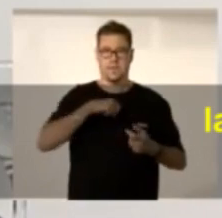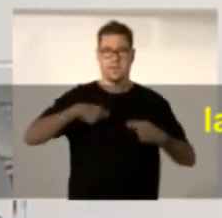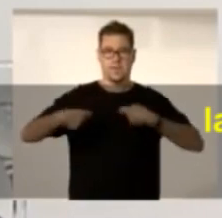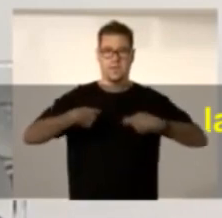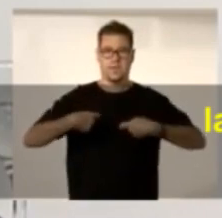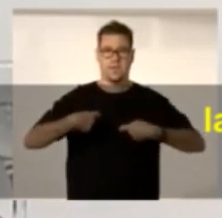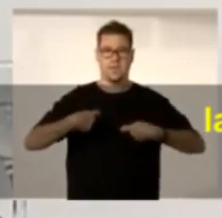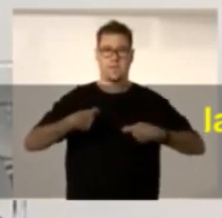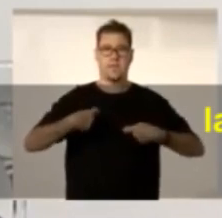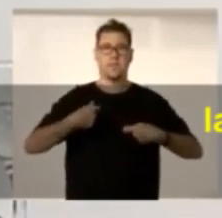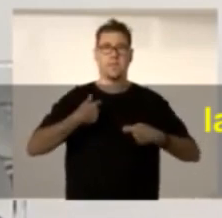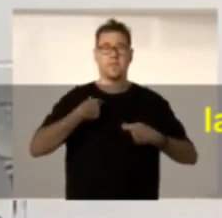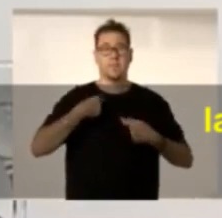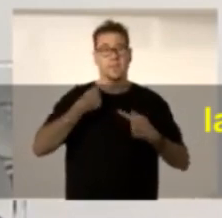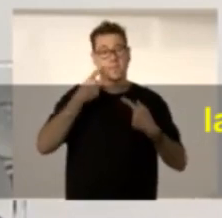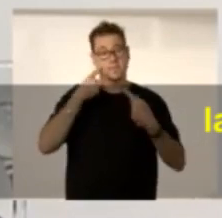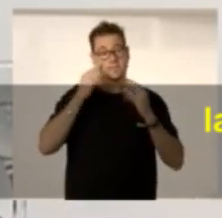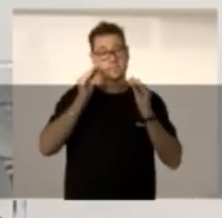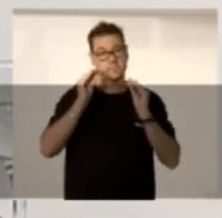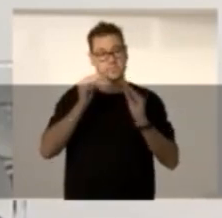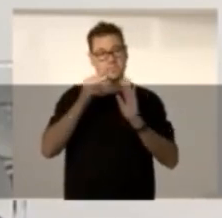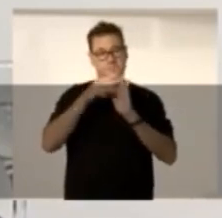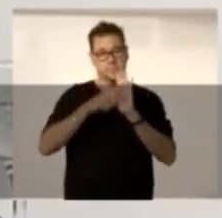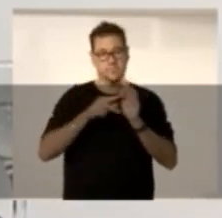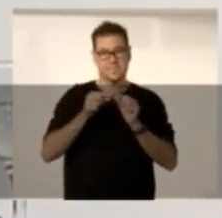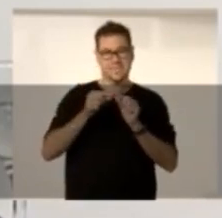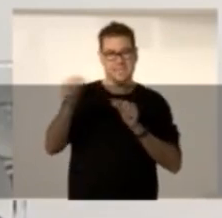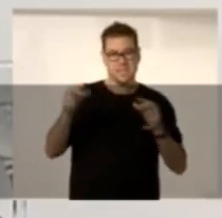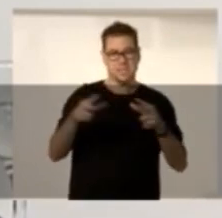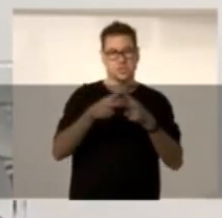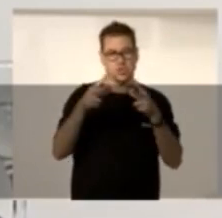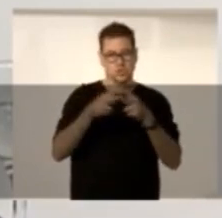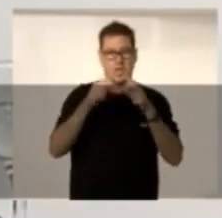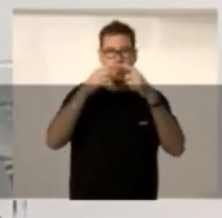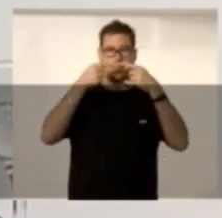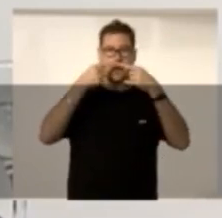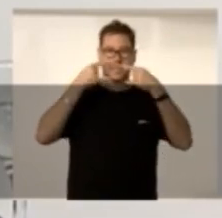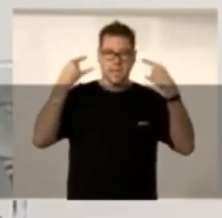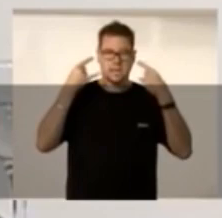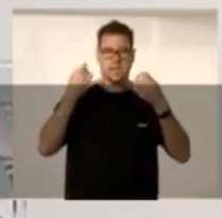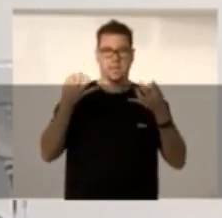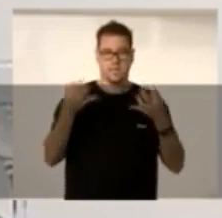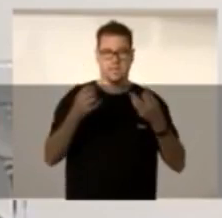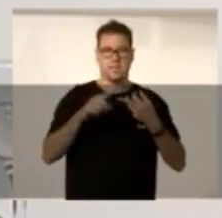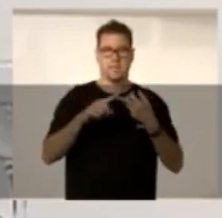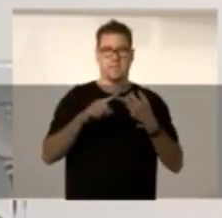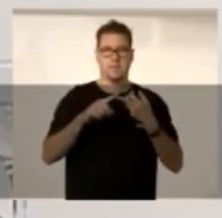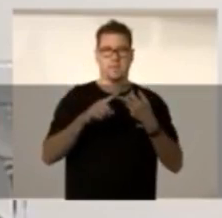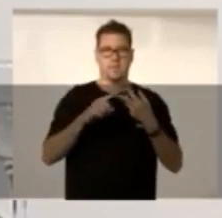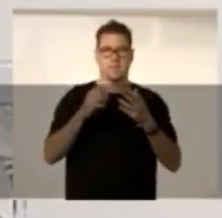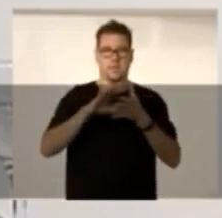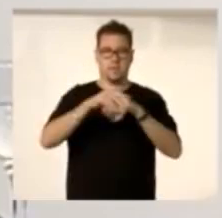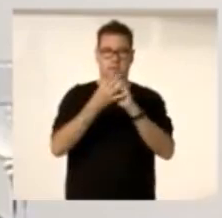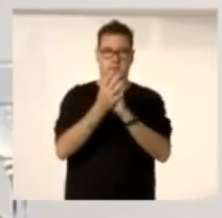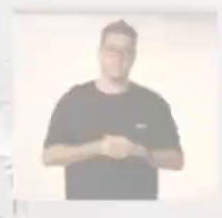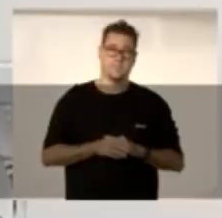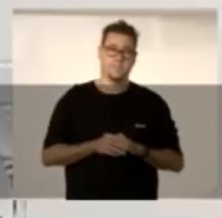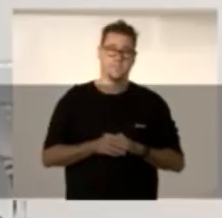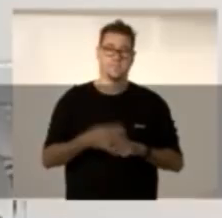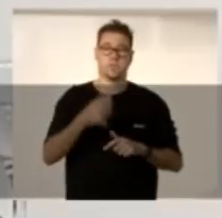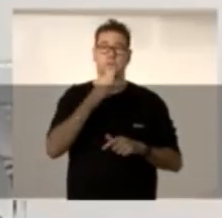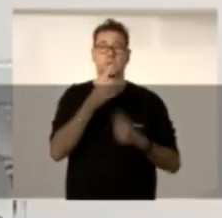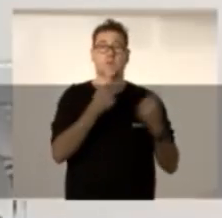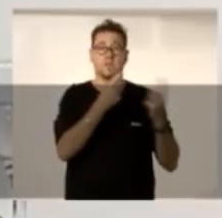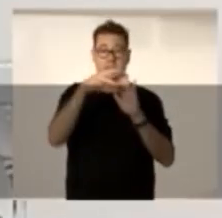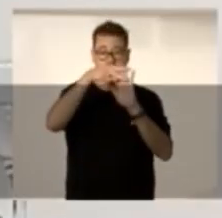I guardar escrupolosament les mesures de distància social, ús de mascareta i higiene de mans. Per tant, fan